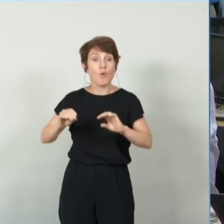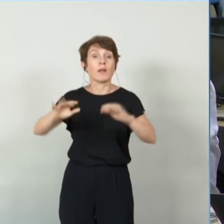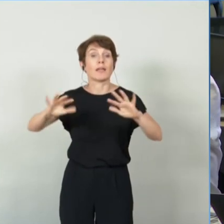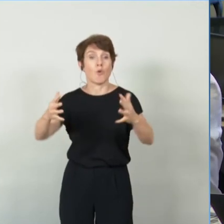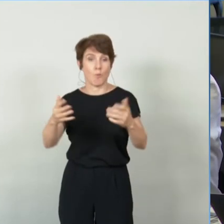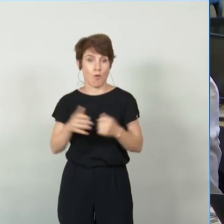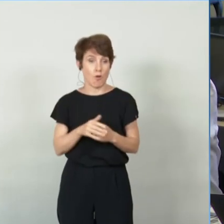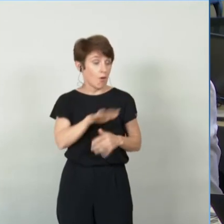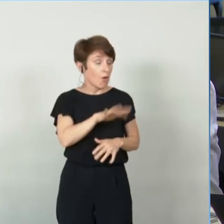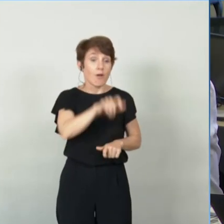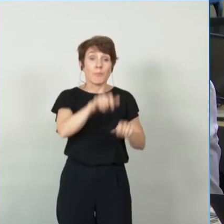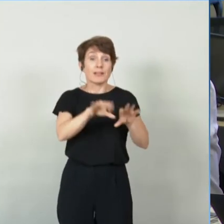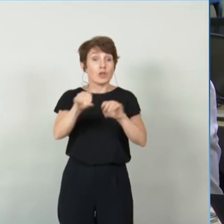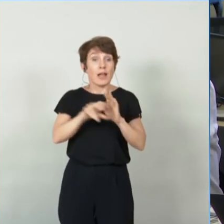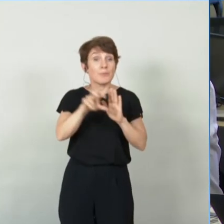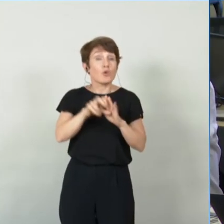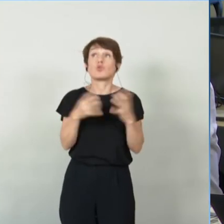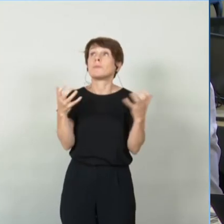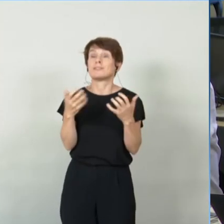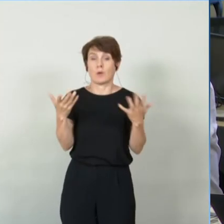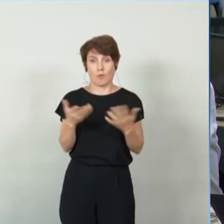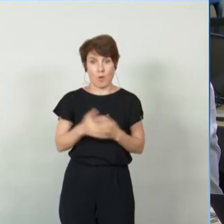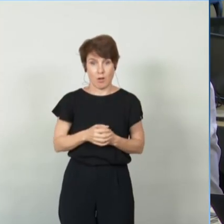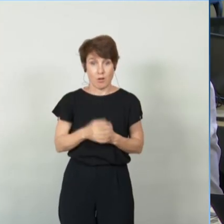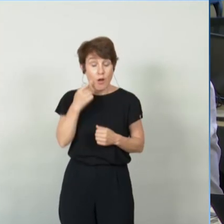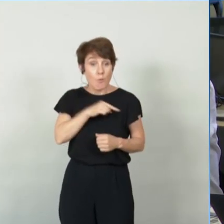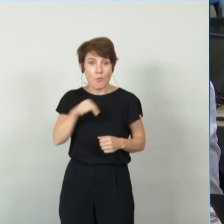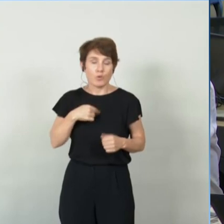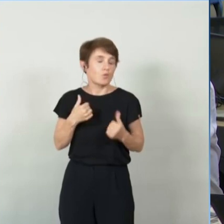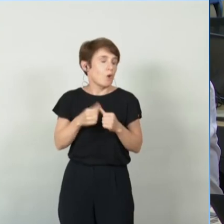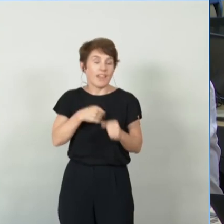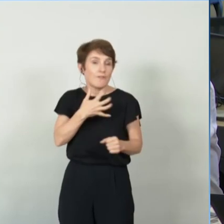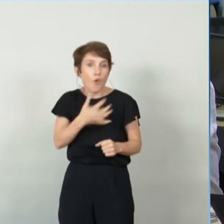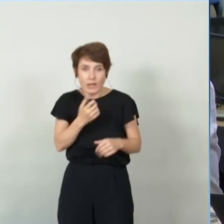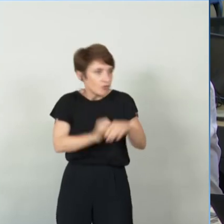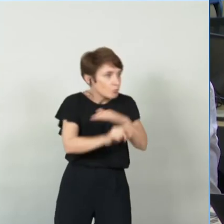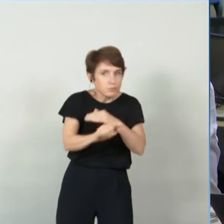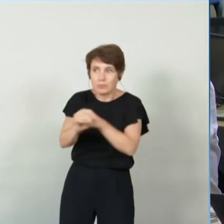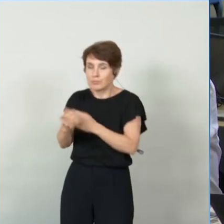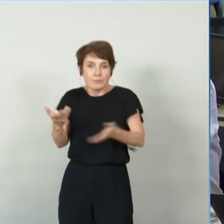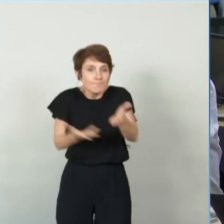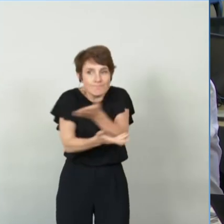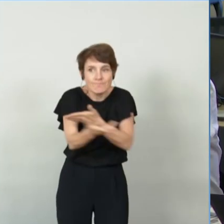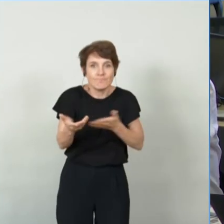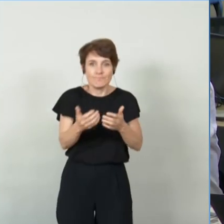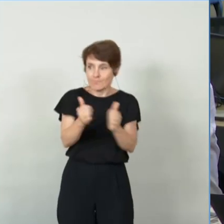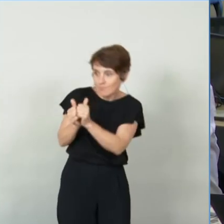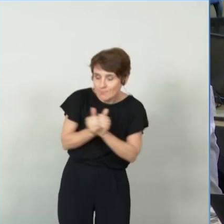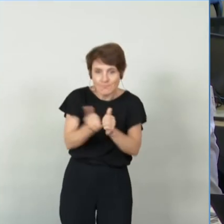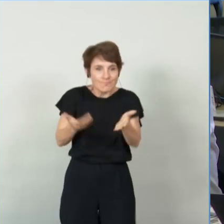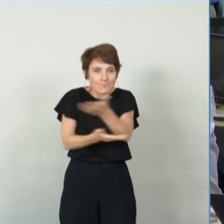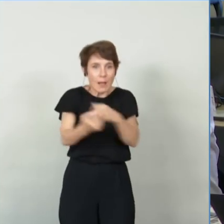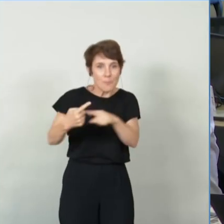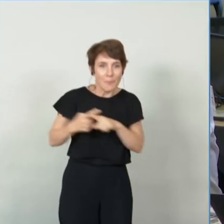attentes des Grenoblois à l'échelle locale pour nous c'est le foisonnement c'est les initiatives c'est des coopérations alors que vous